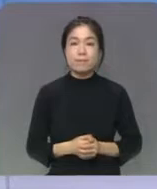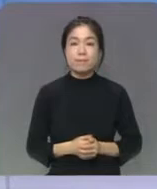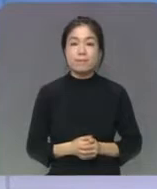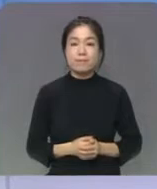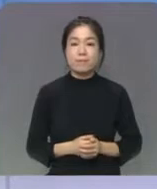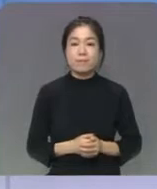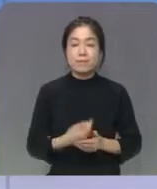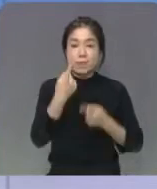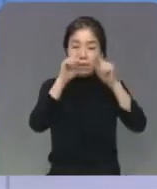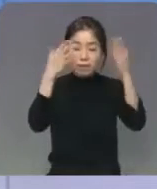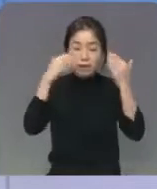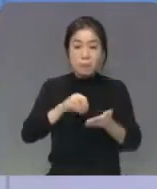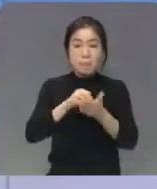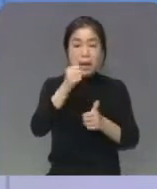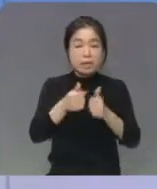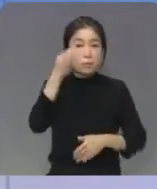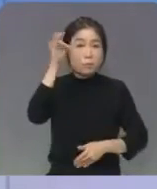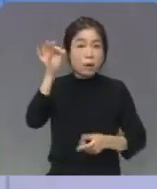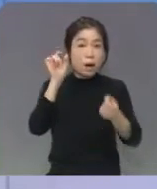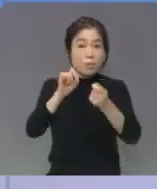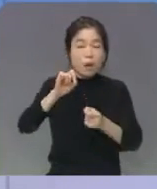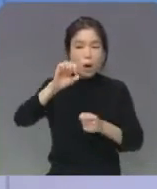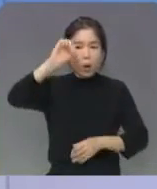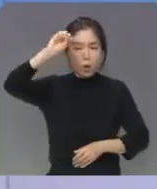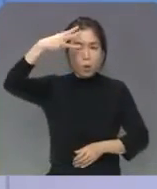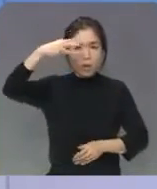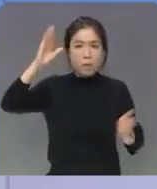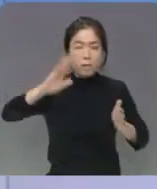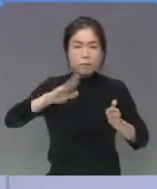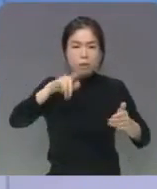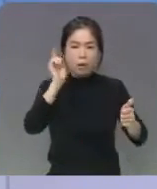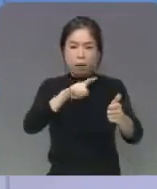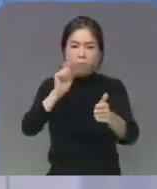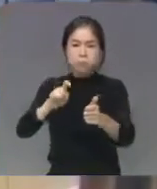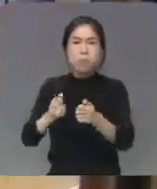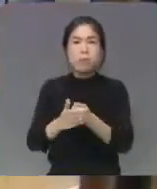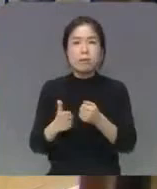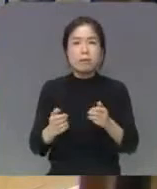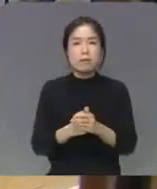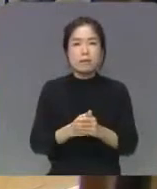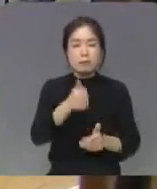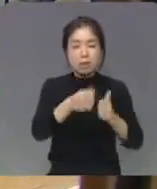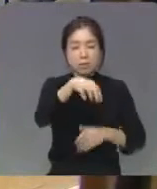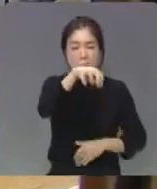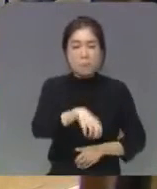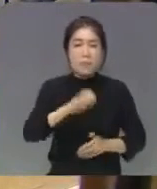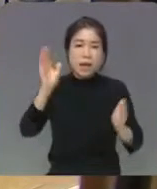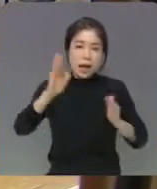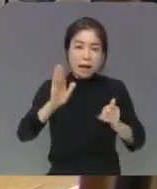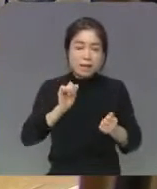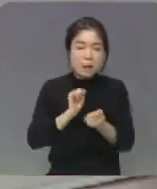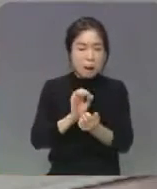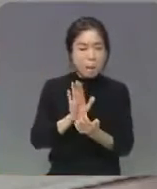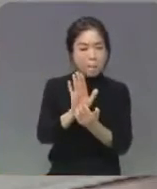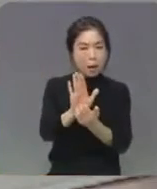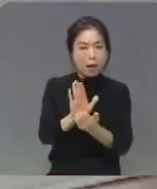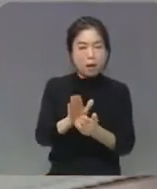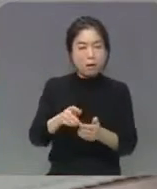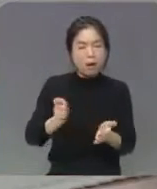수능 시험을 열흘 앞두고 고등학생들이 이 따라 코로나 1 9 에 감염되면 서 고 사장과 수험생 방역에 비상이